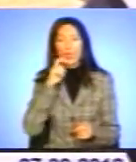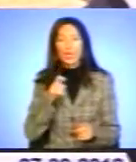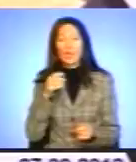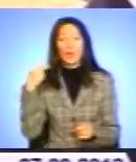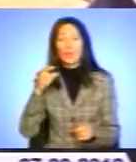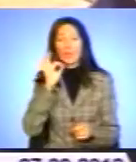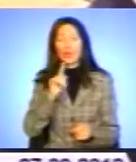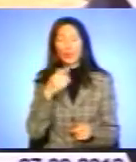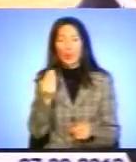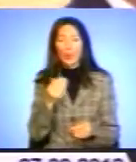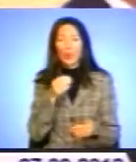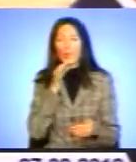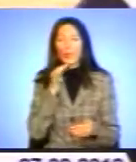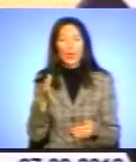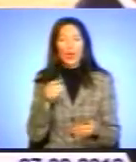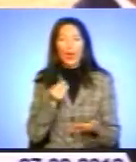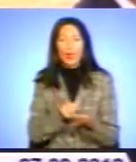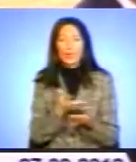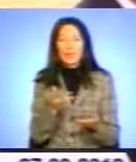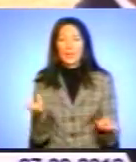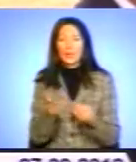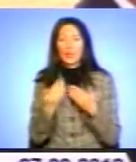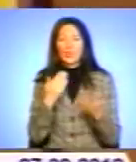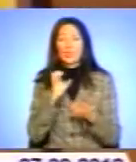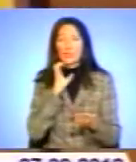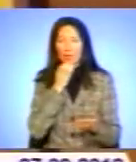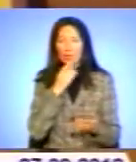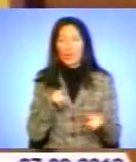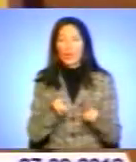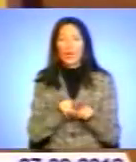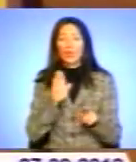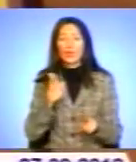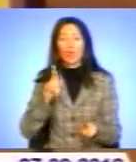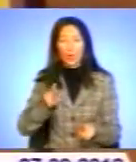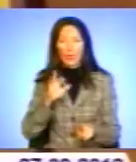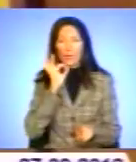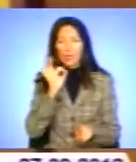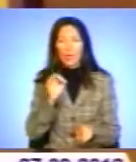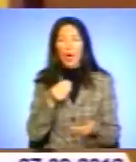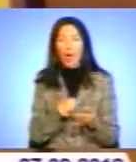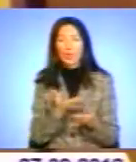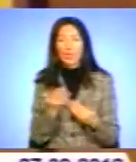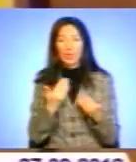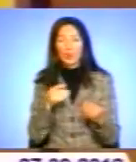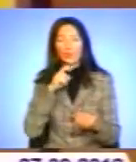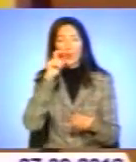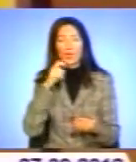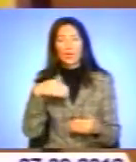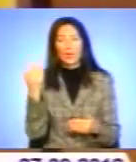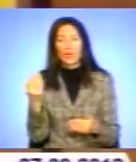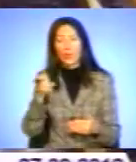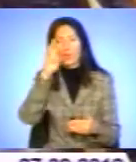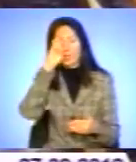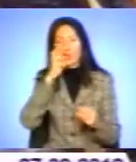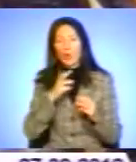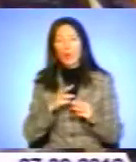будь-якої оцінки, треба ставитися серйозно. Водночас Віктор Янукович зауважив, оцінки стосовно України з боку Державного департаменту США